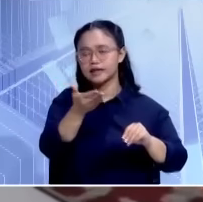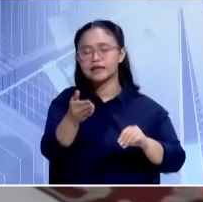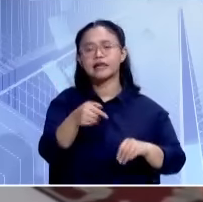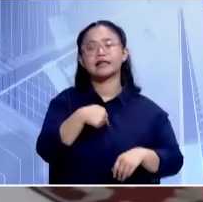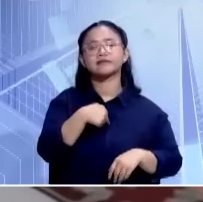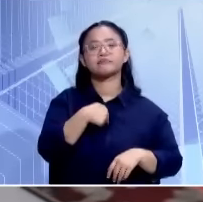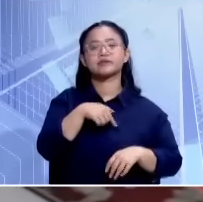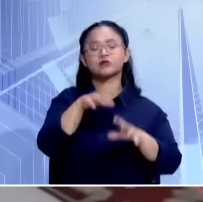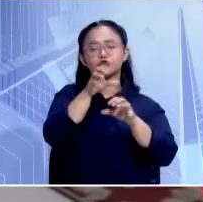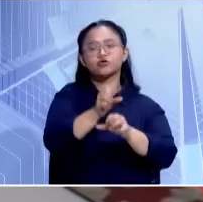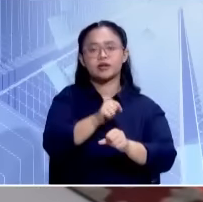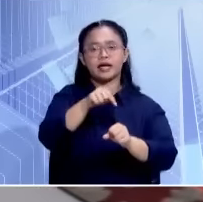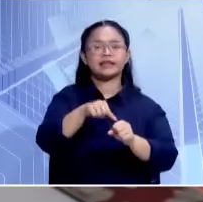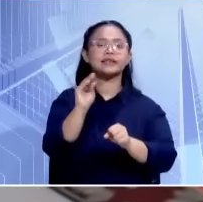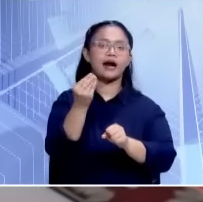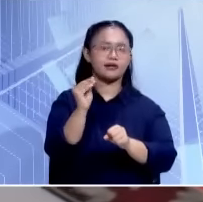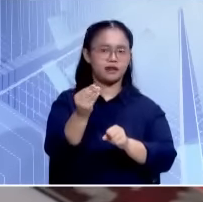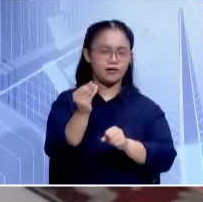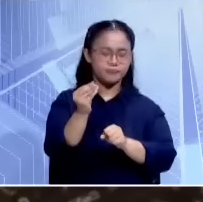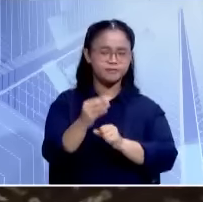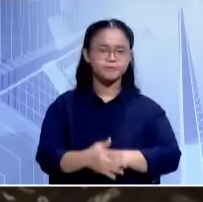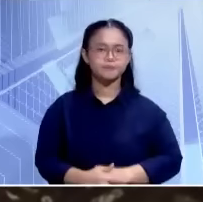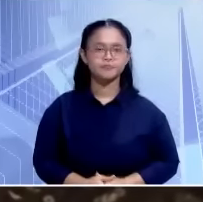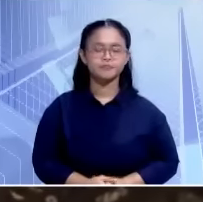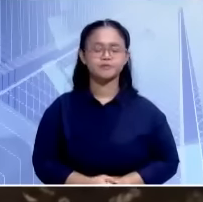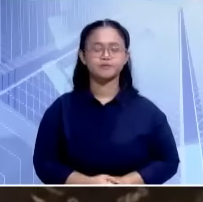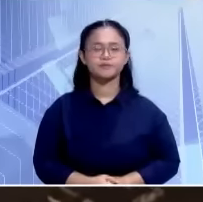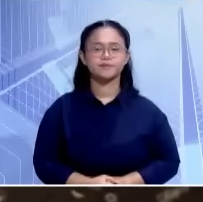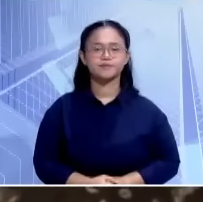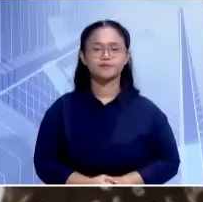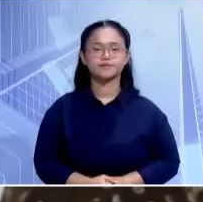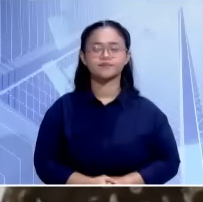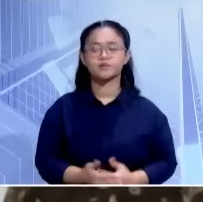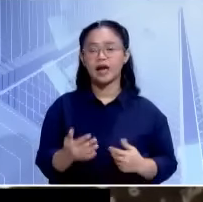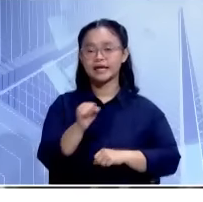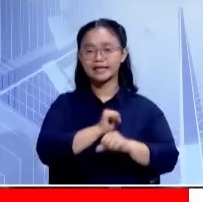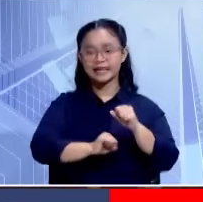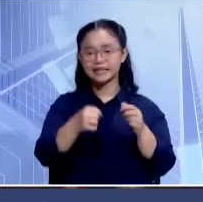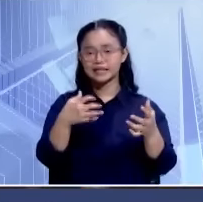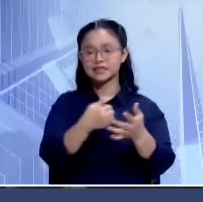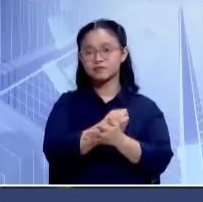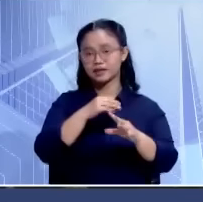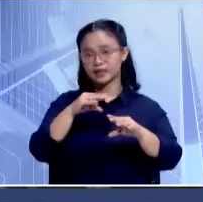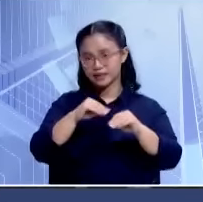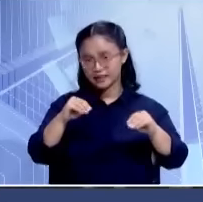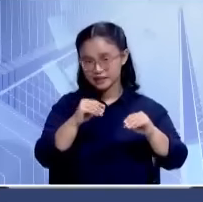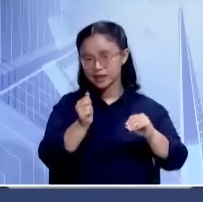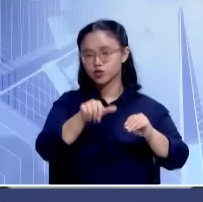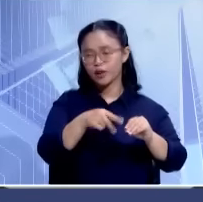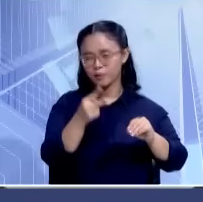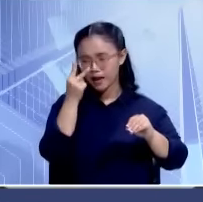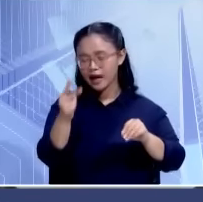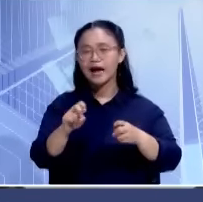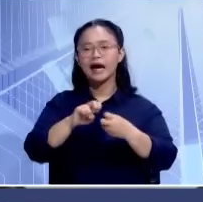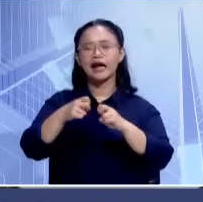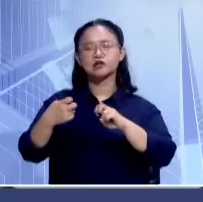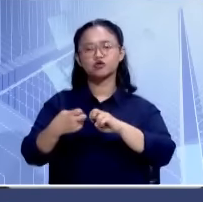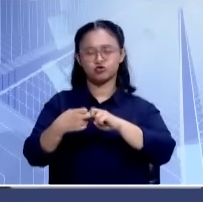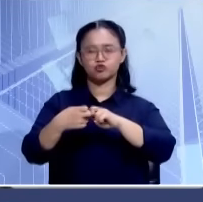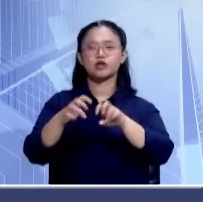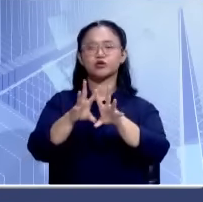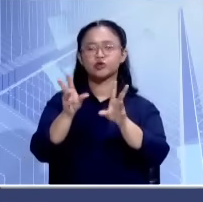Jakarta, khususnya di Kota Administrasi Jakarta Pusat. Kegiatan bursa kerja ini digelar guna menekan angka pengangguran di